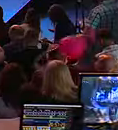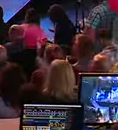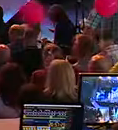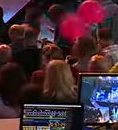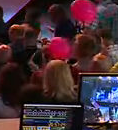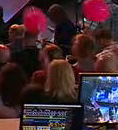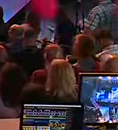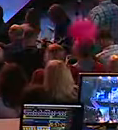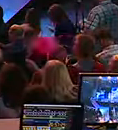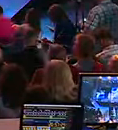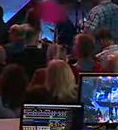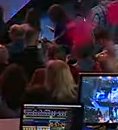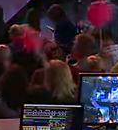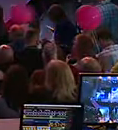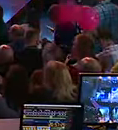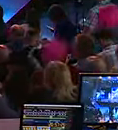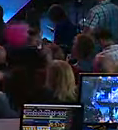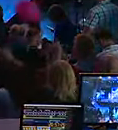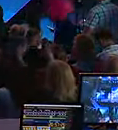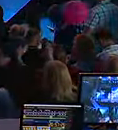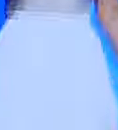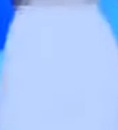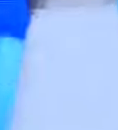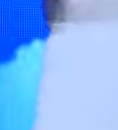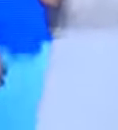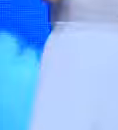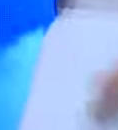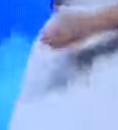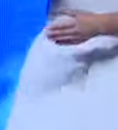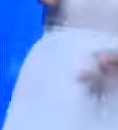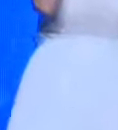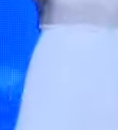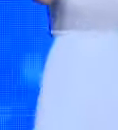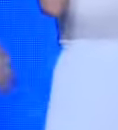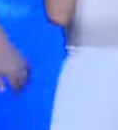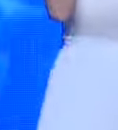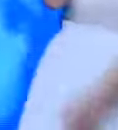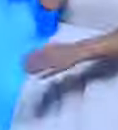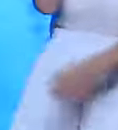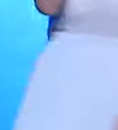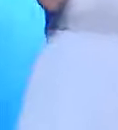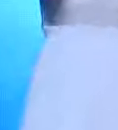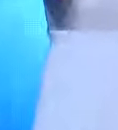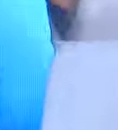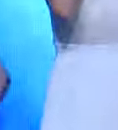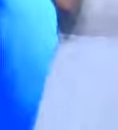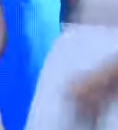tak. O, o, o, o, o, o, o,